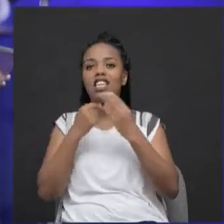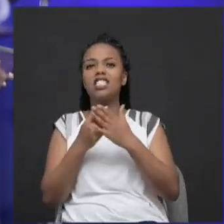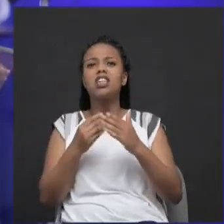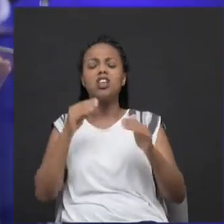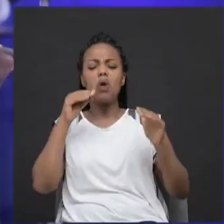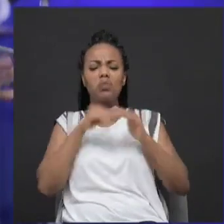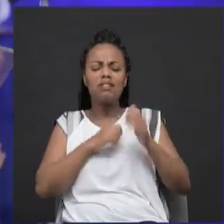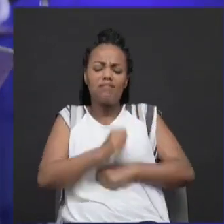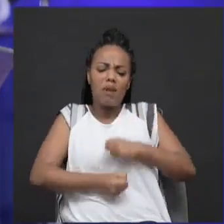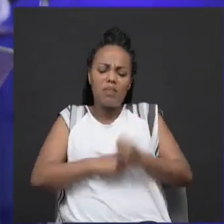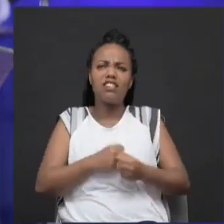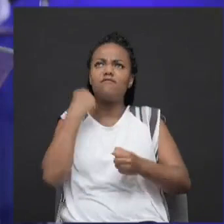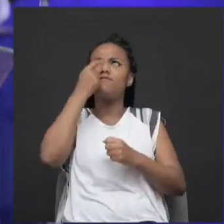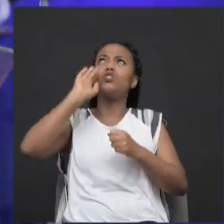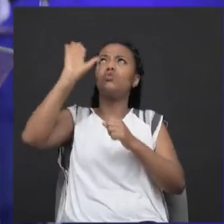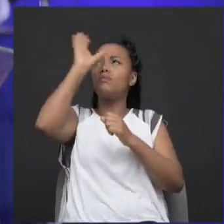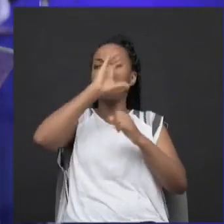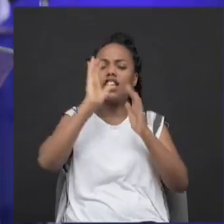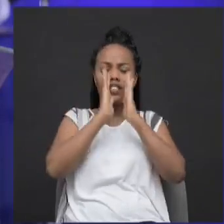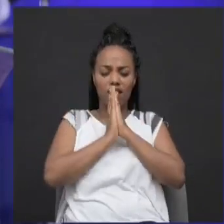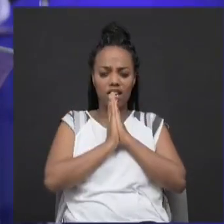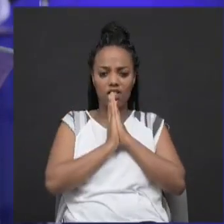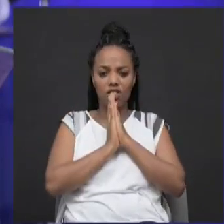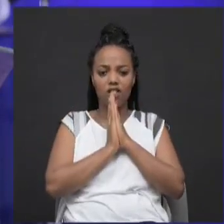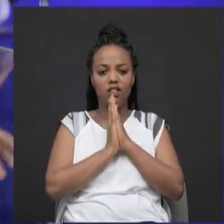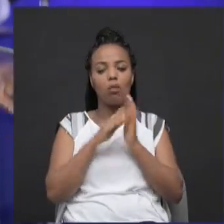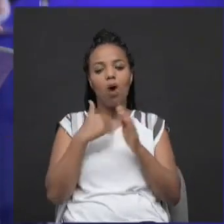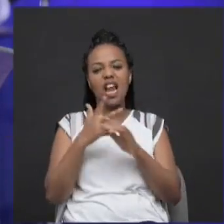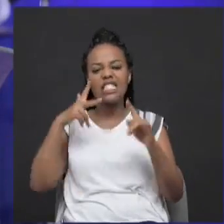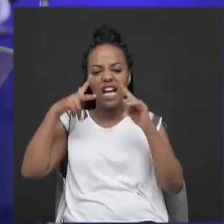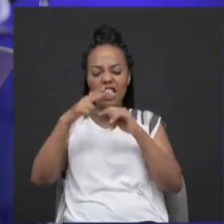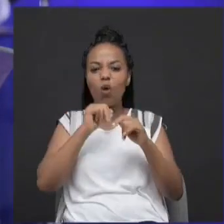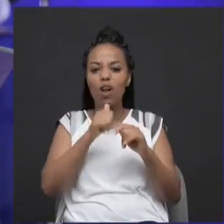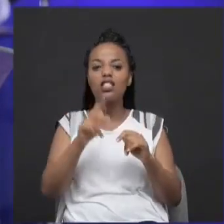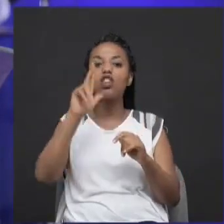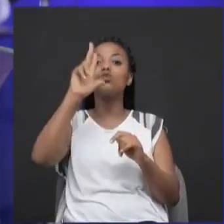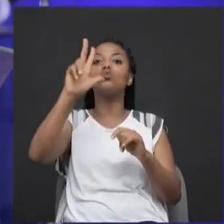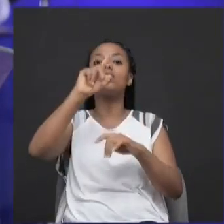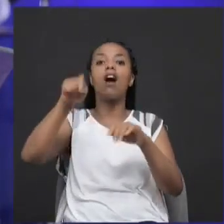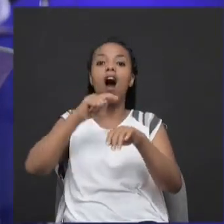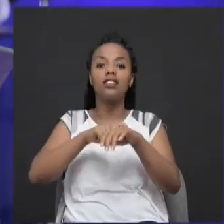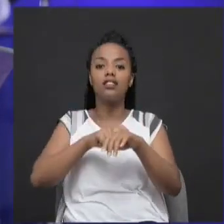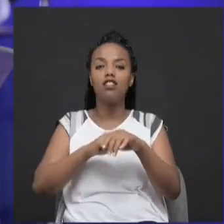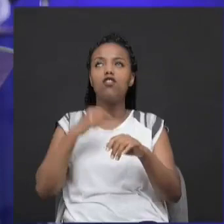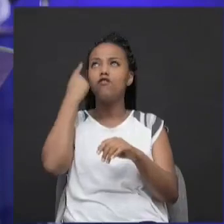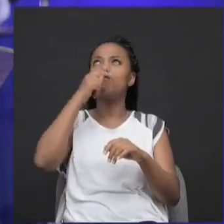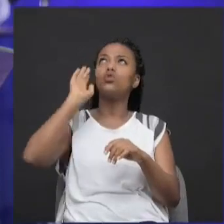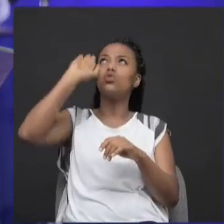ጸሎት ጀመረች ሳታቋርጥ ለሶስት ሰዓት ፊቱን የመፈለግ